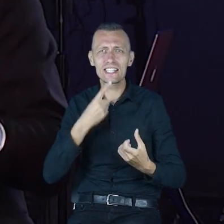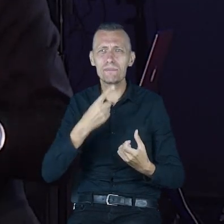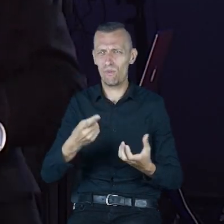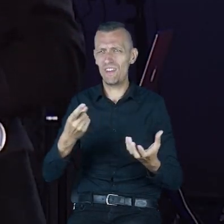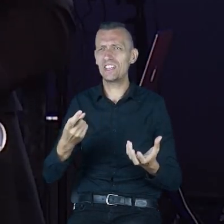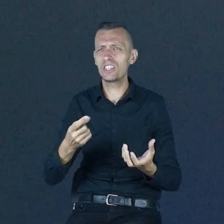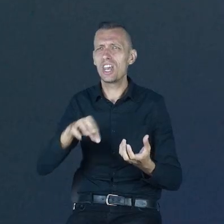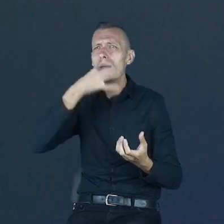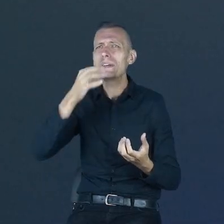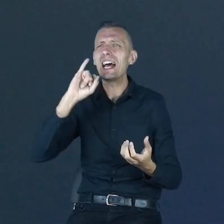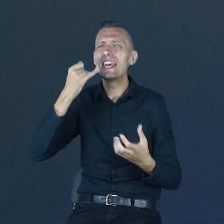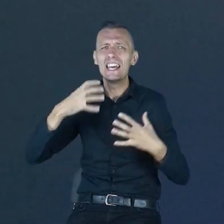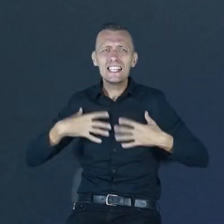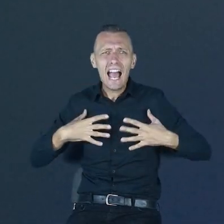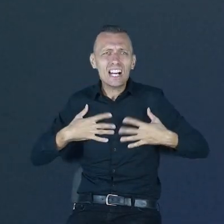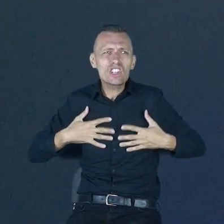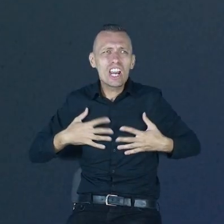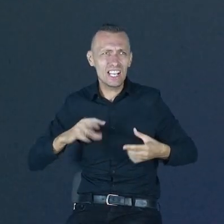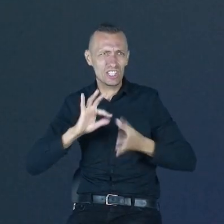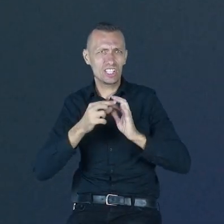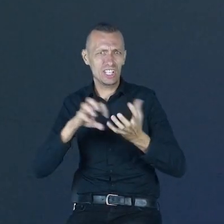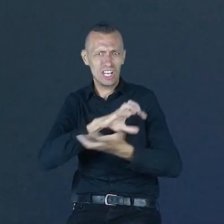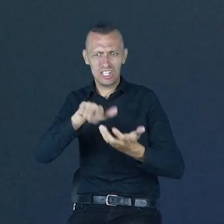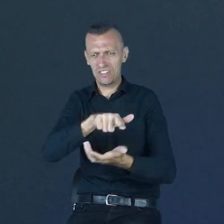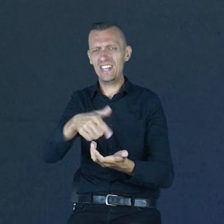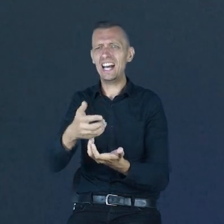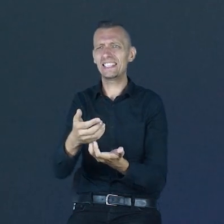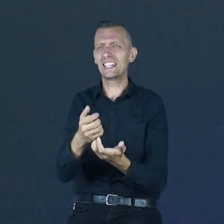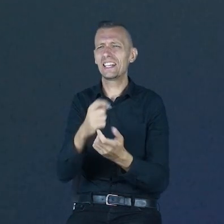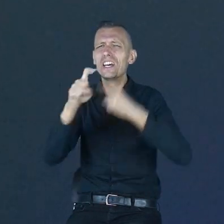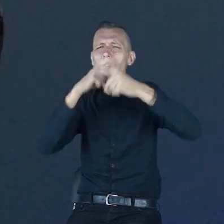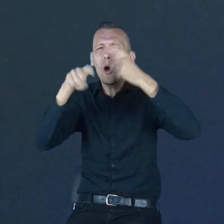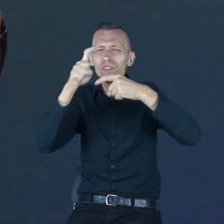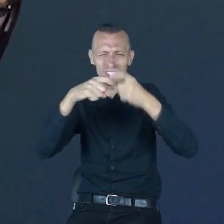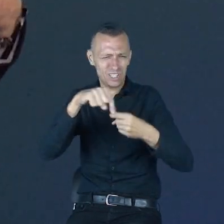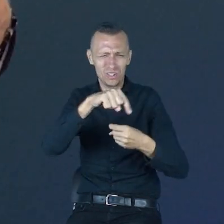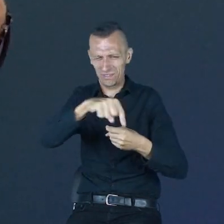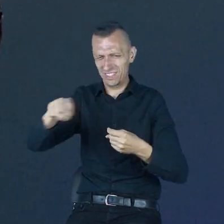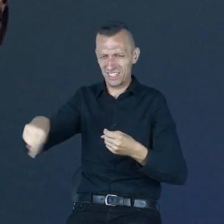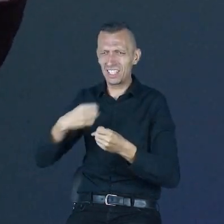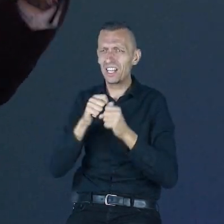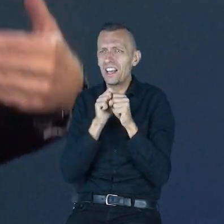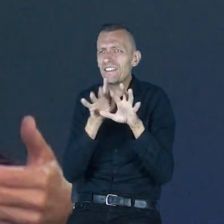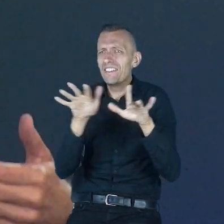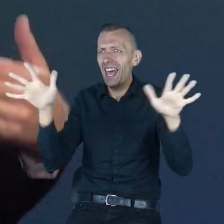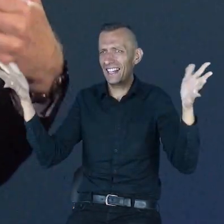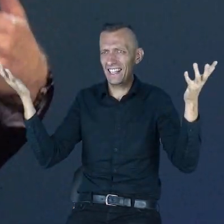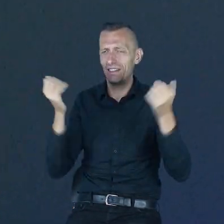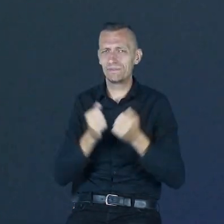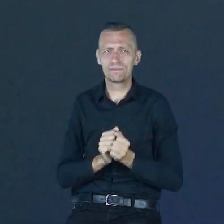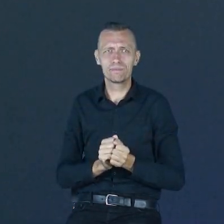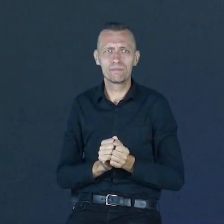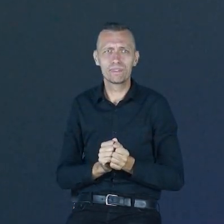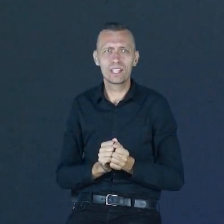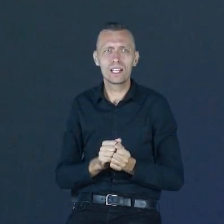świecie konfliktów. I będziemy mówić o tym, że stajemy wobec sytuacji, w której musimy